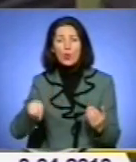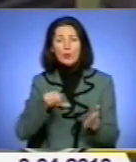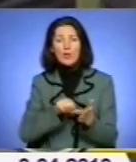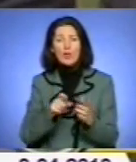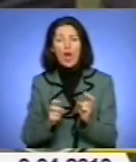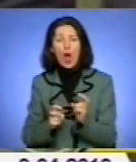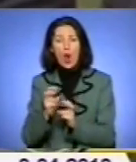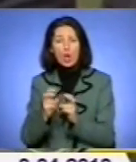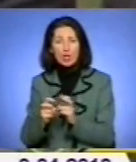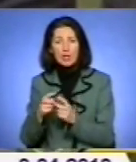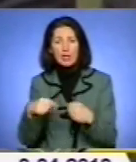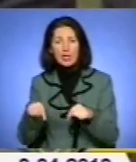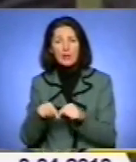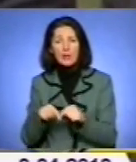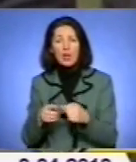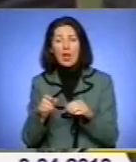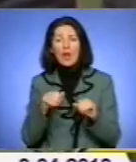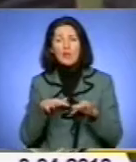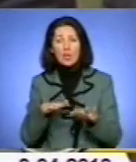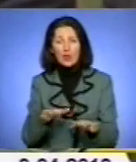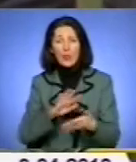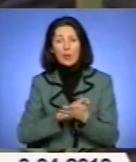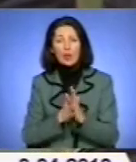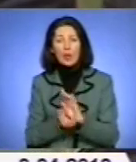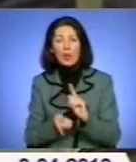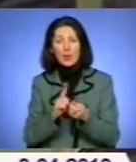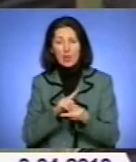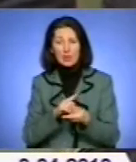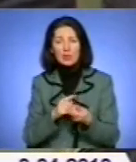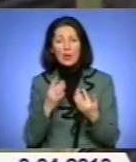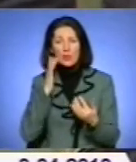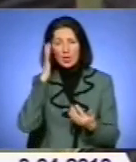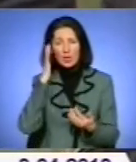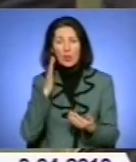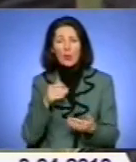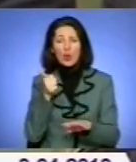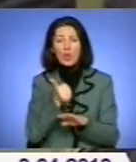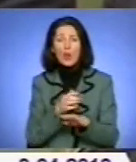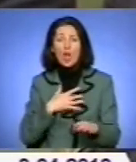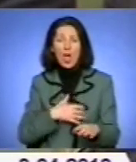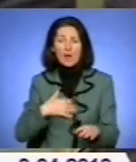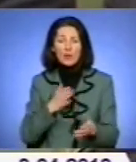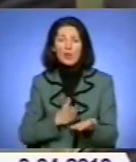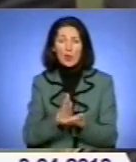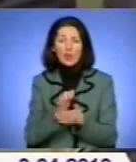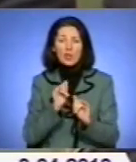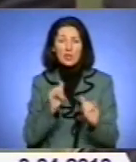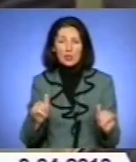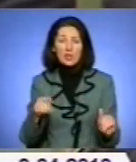и профессиональной обстановке обменяться мнениями по наиболее важным направлениям развития экономического сотрудничества между нашими